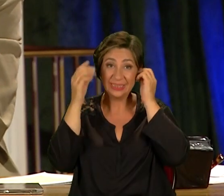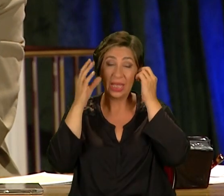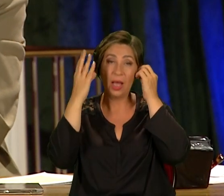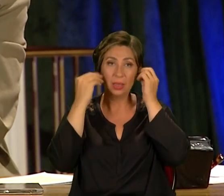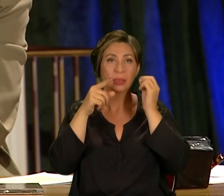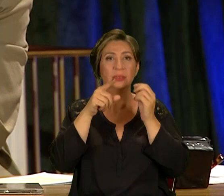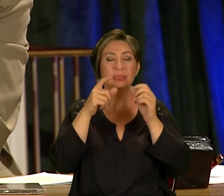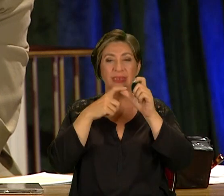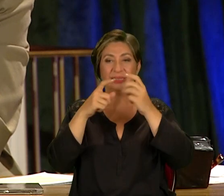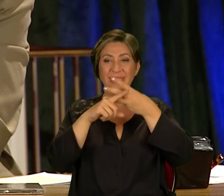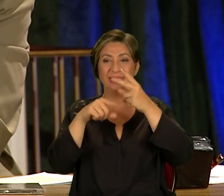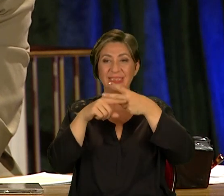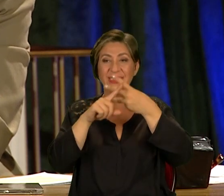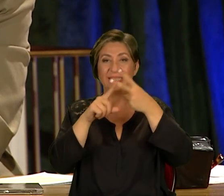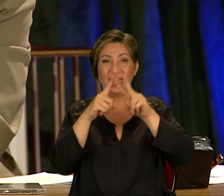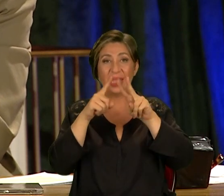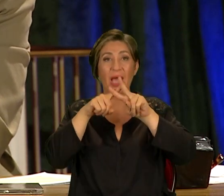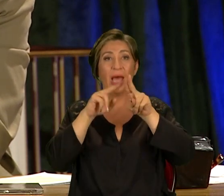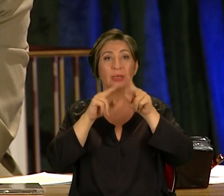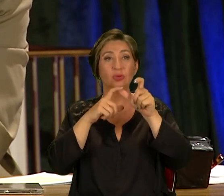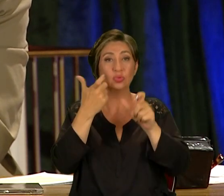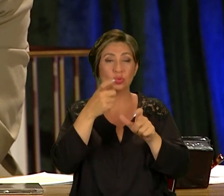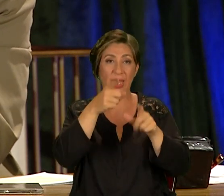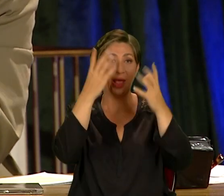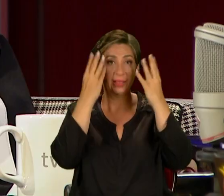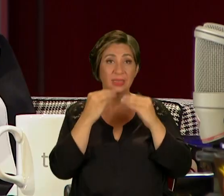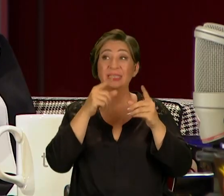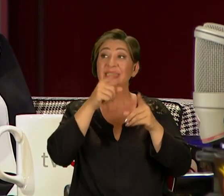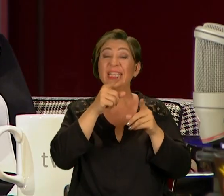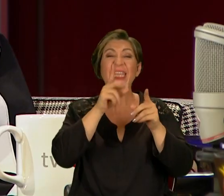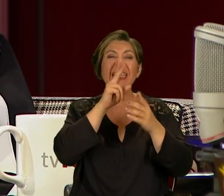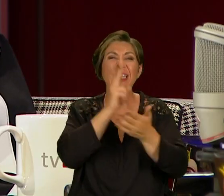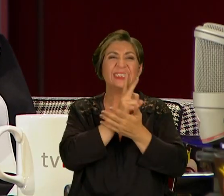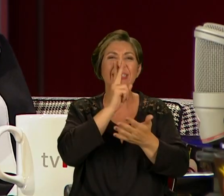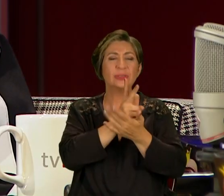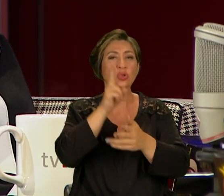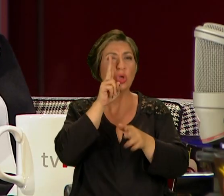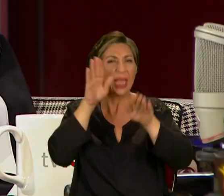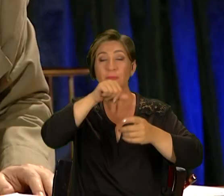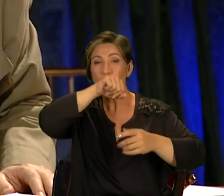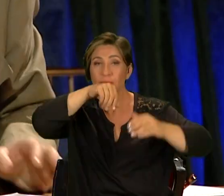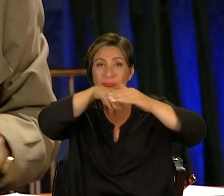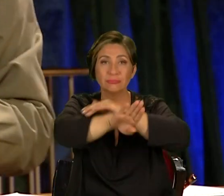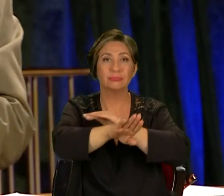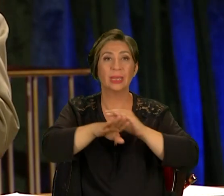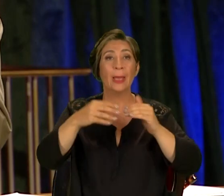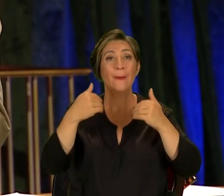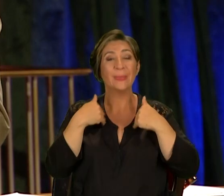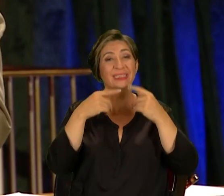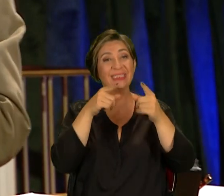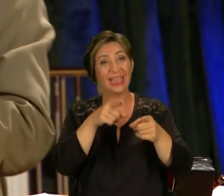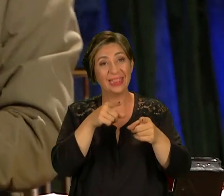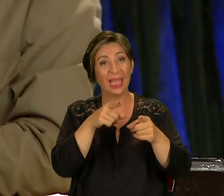tarafından algılandı. Sezen Aksu tarafından algılandı. Evet. Ve senin kesin kes ve sonuna kadar destekçin oldu. Şimdi ben